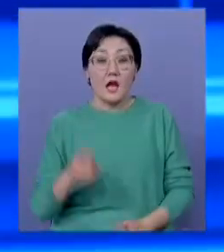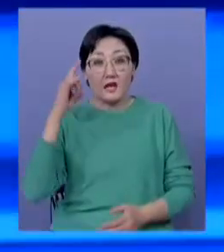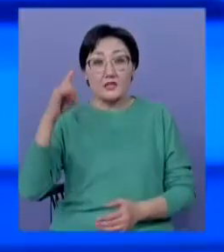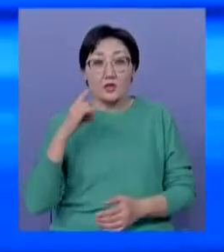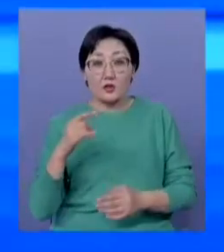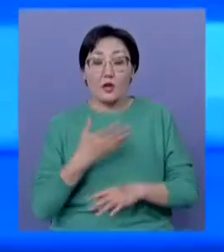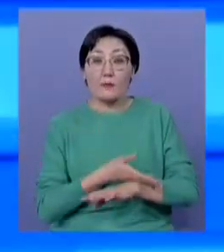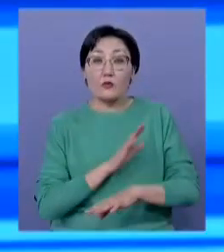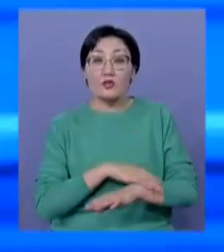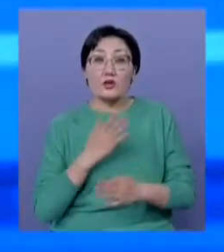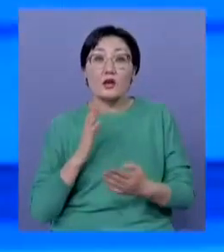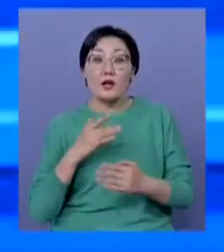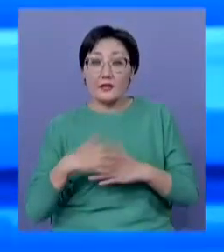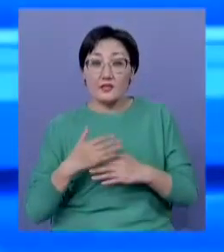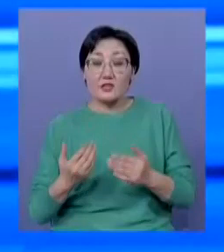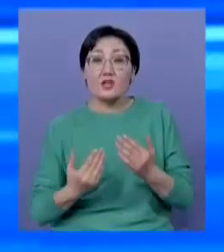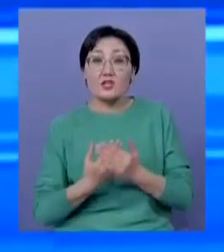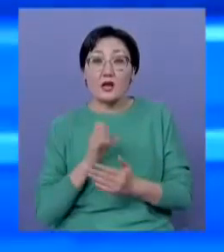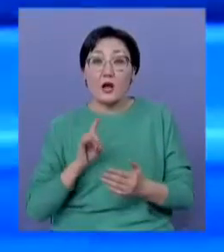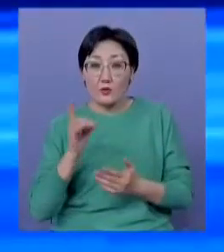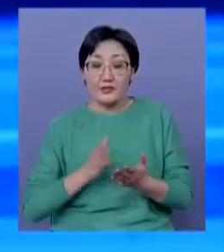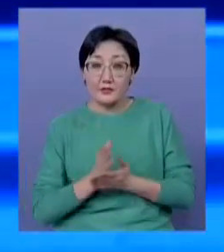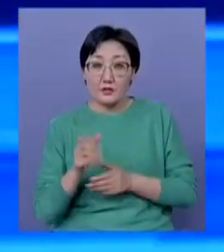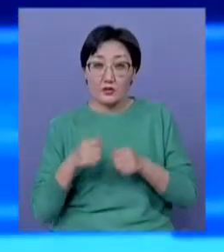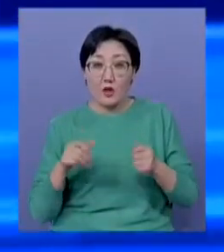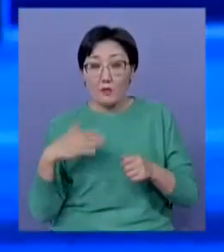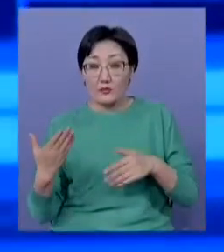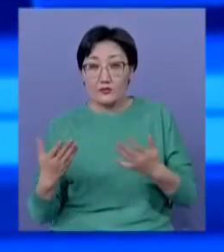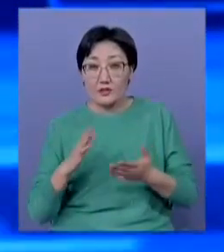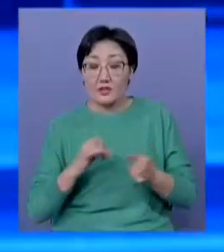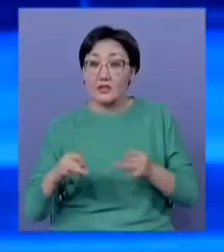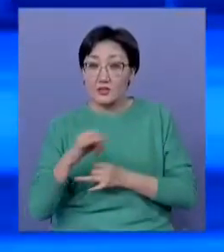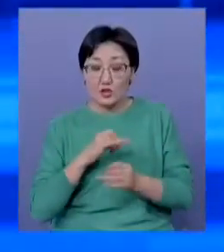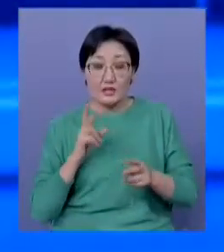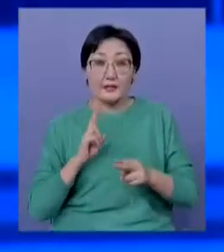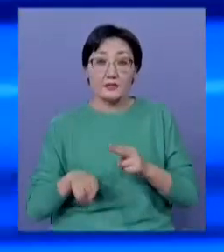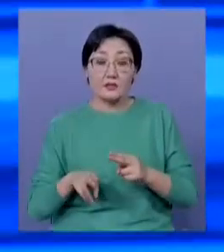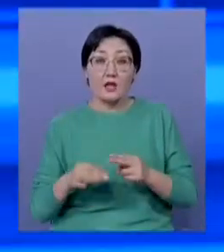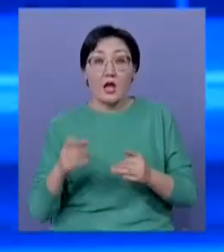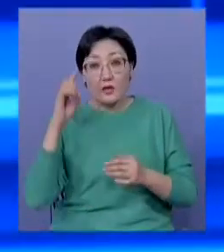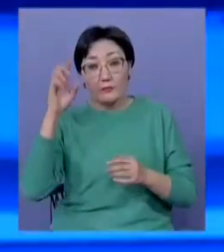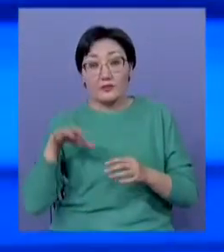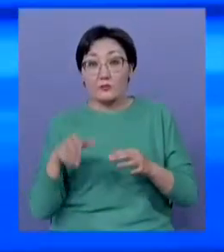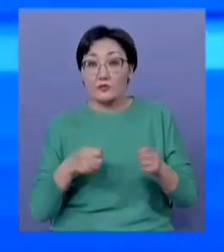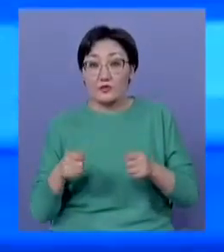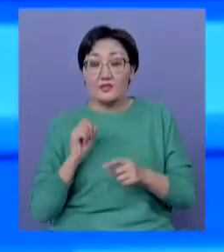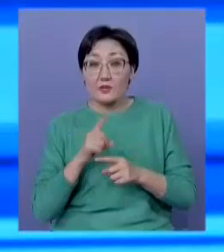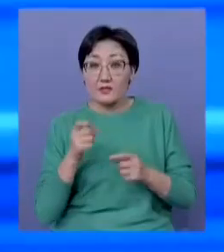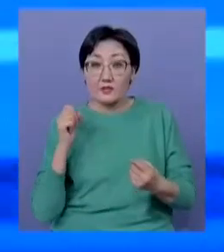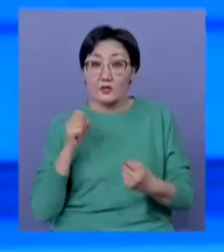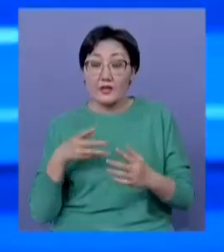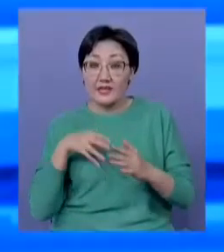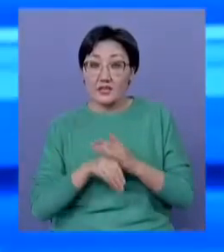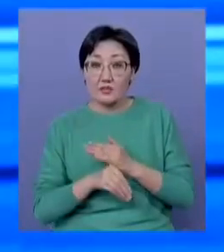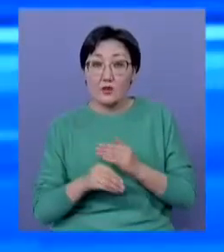Қазақстан мен Польша арасында жаңа әуе рейстері ашылады. Бүгінде тараптар арасындағы келіссөздер аяқталған. Мемлекет басшысының тапсырмасына сәйкес